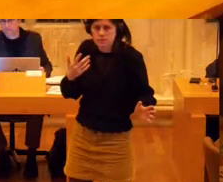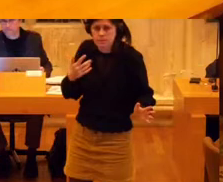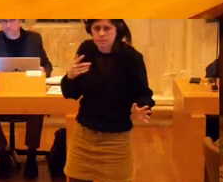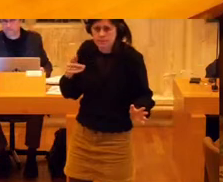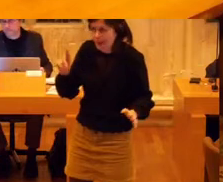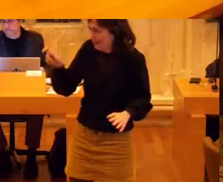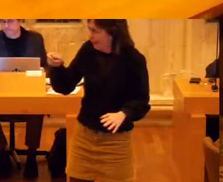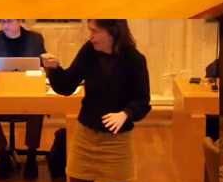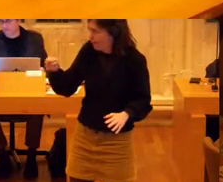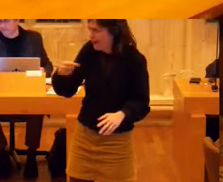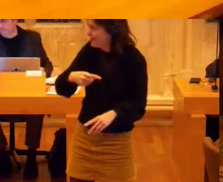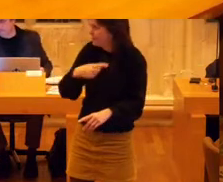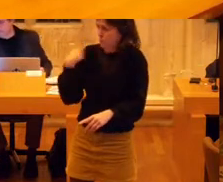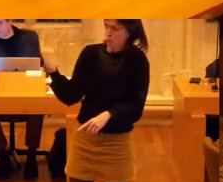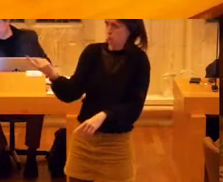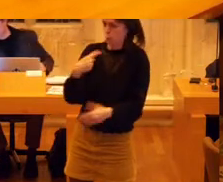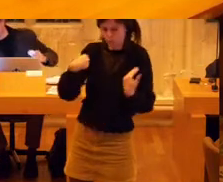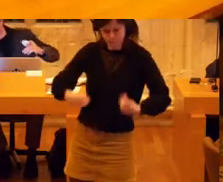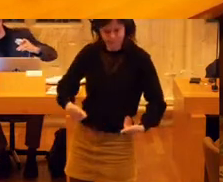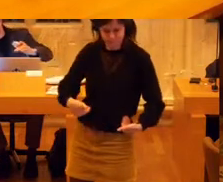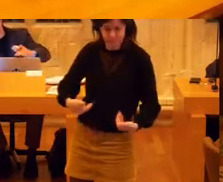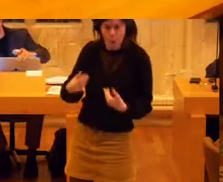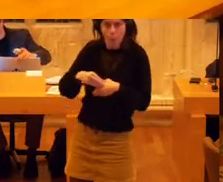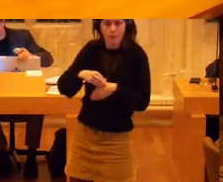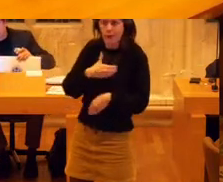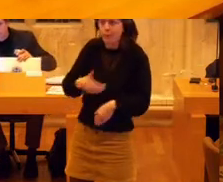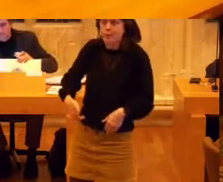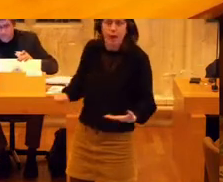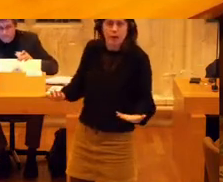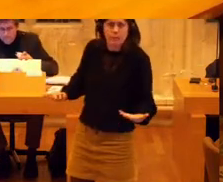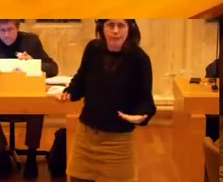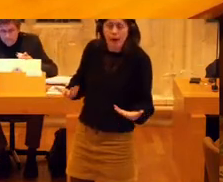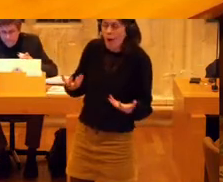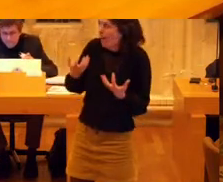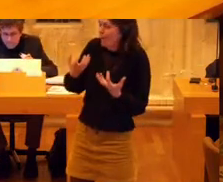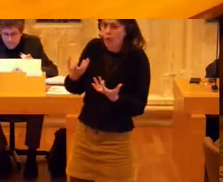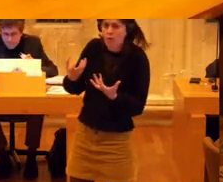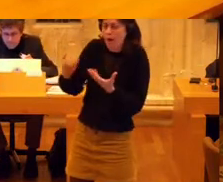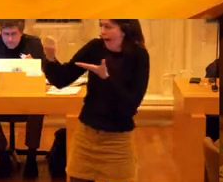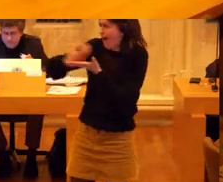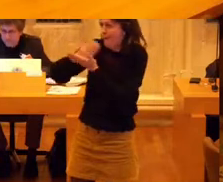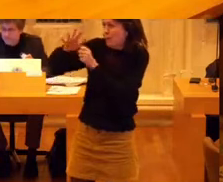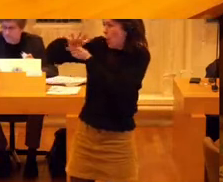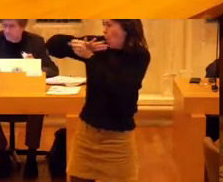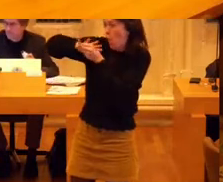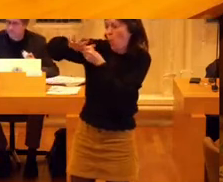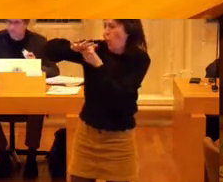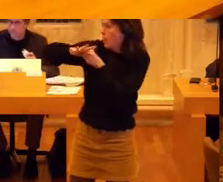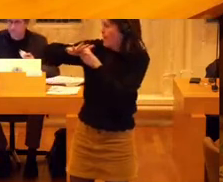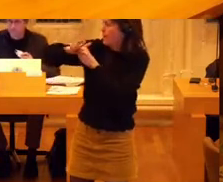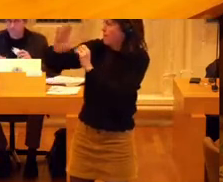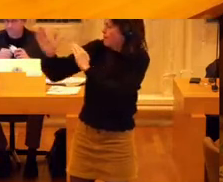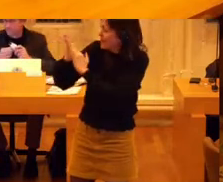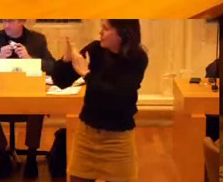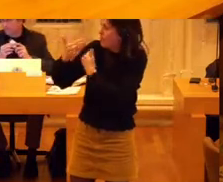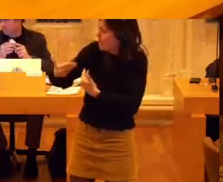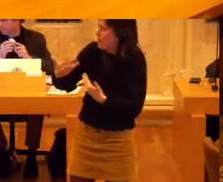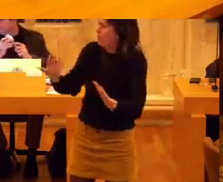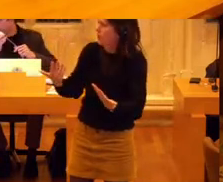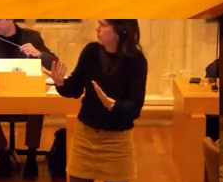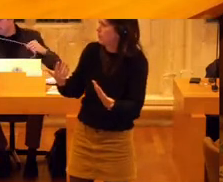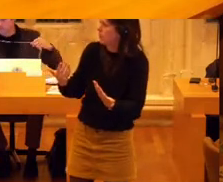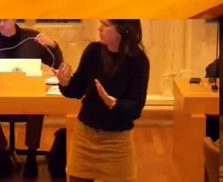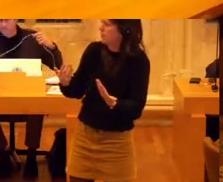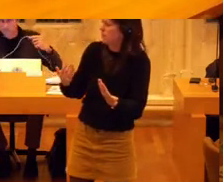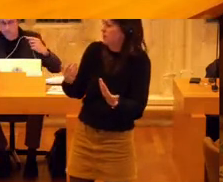les conseillers municipaux que nous sommes demandions à avoir une pleine connaissance du projet que vous nous soumettez ici, de manière indirecte, par